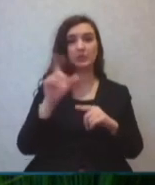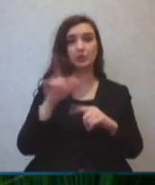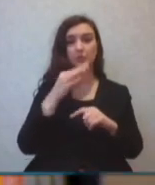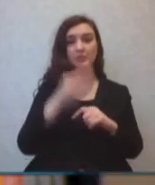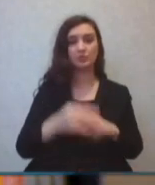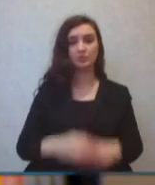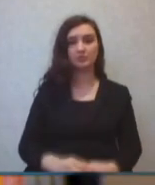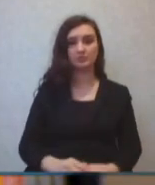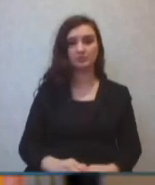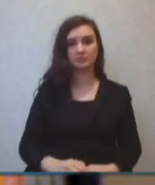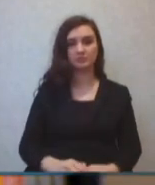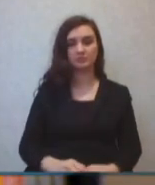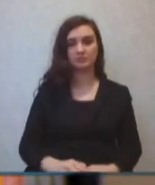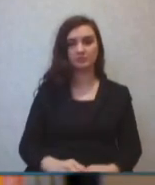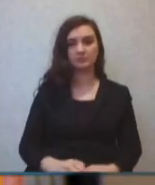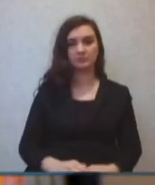აი